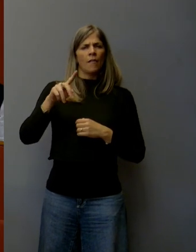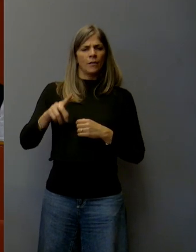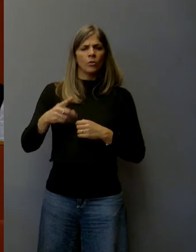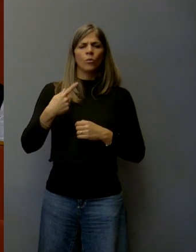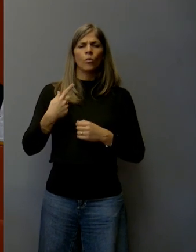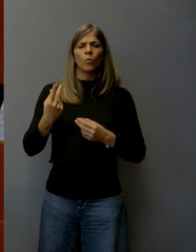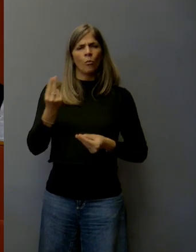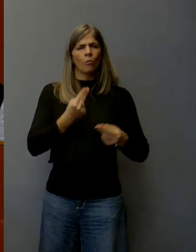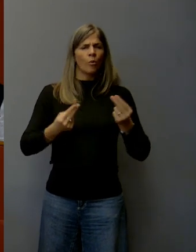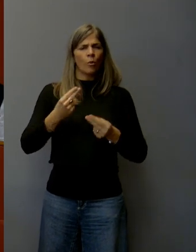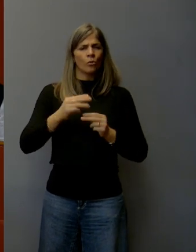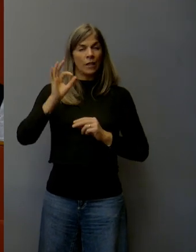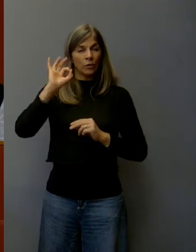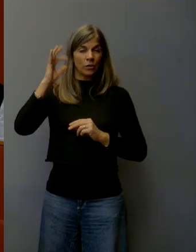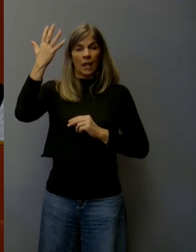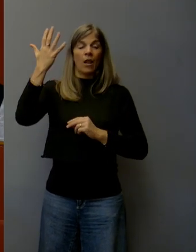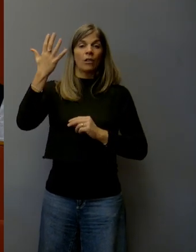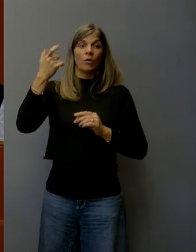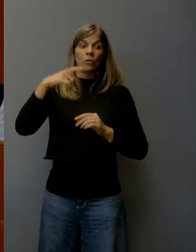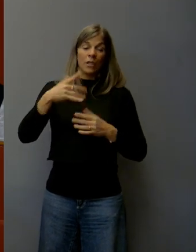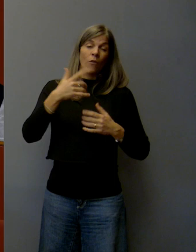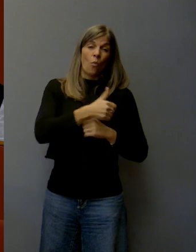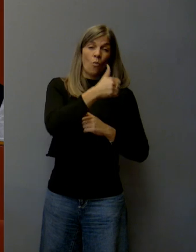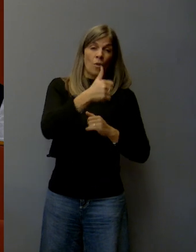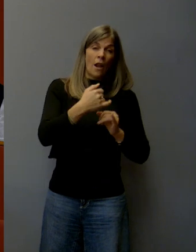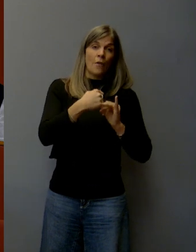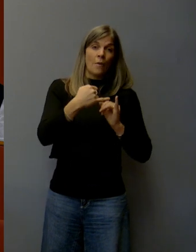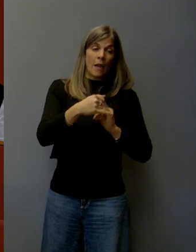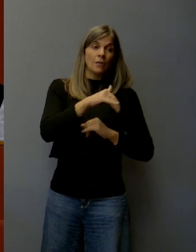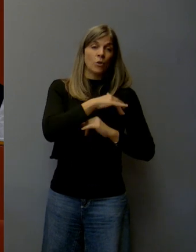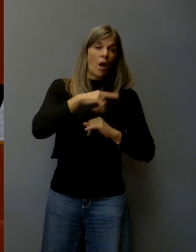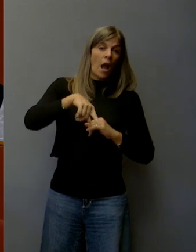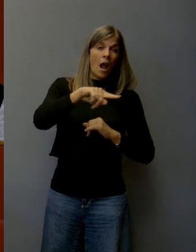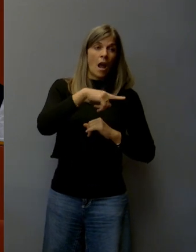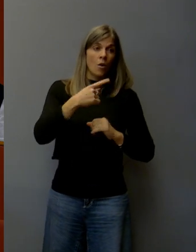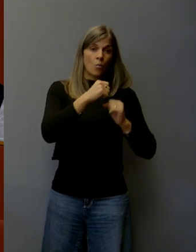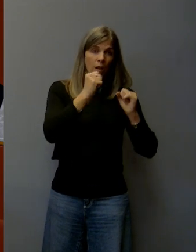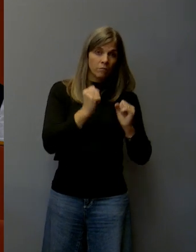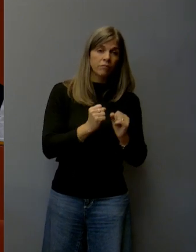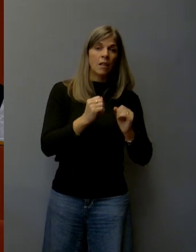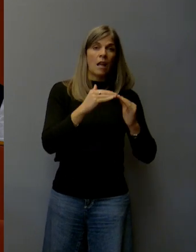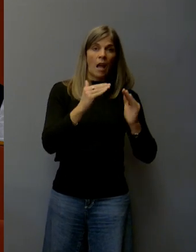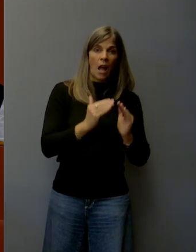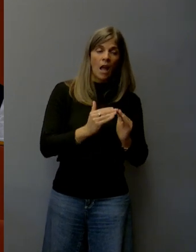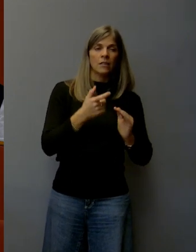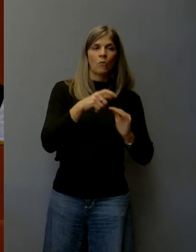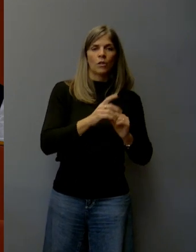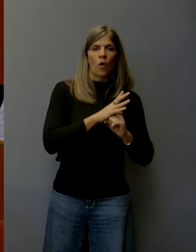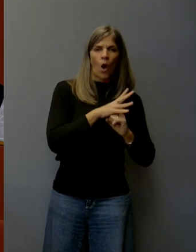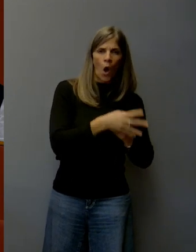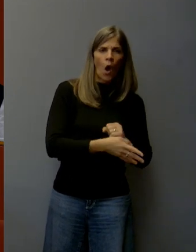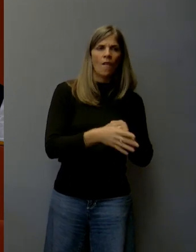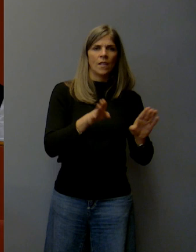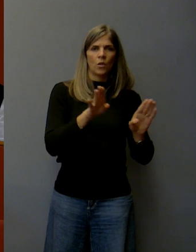anche al fatto che per un anno e mezzo gli alunni erano stati confinati in casa a più riprese per via del